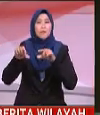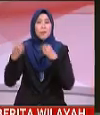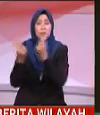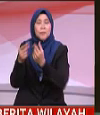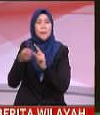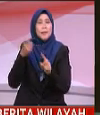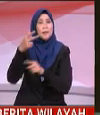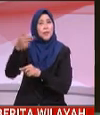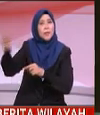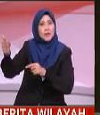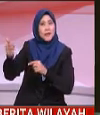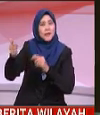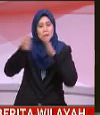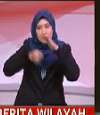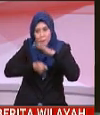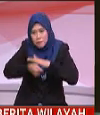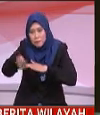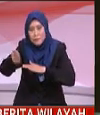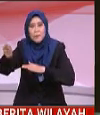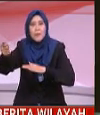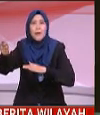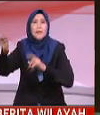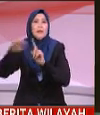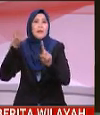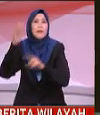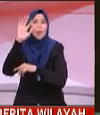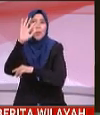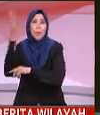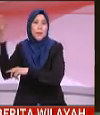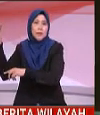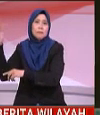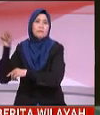bertindak melarikan diri ke dalam hutan berkenaan.